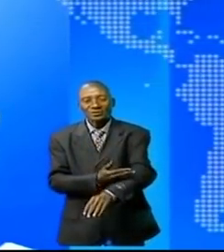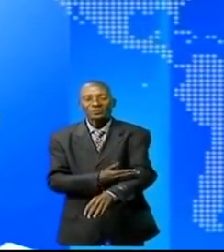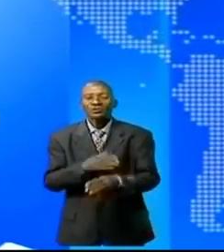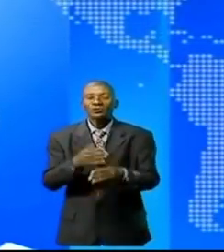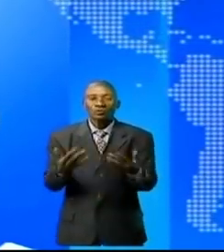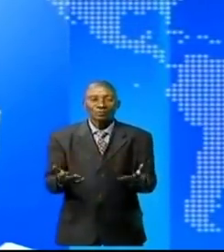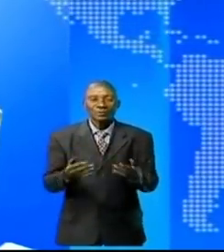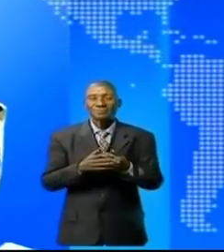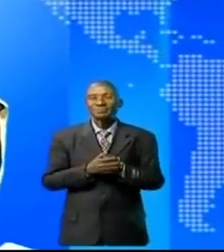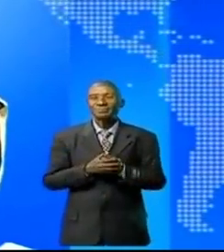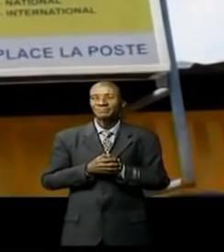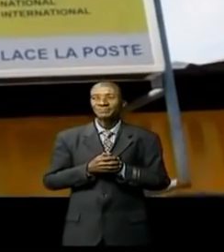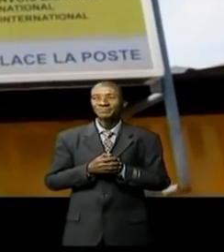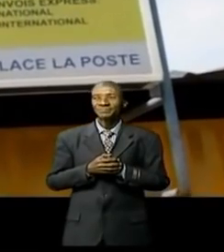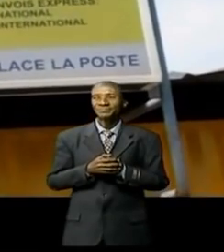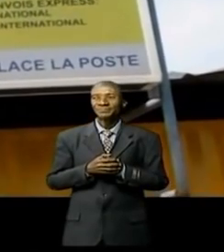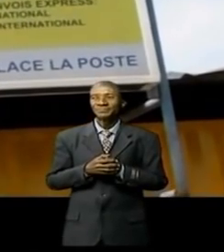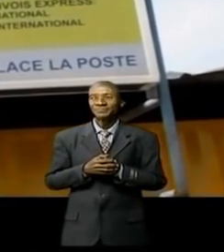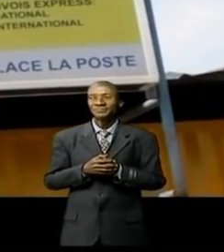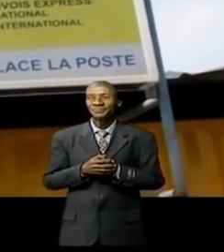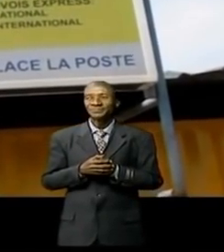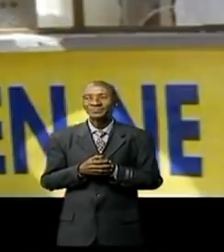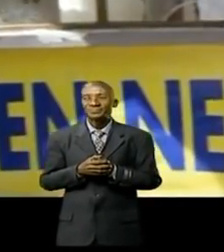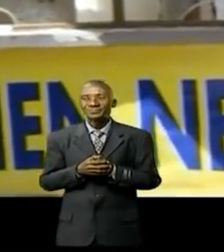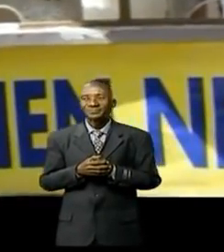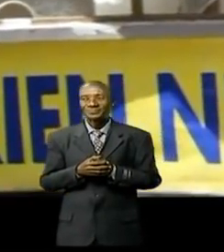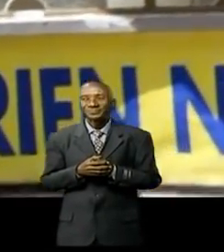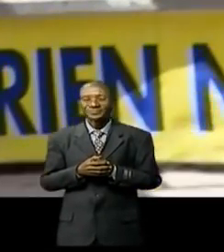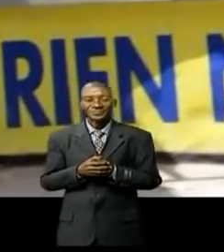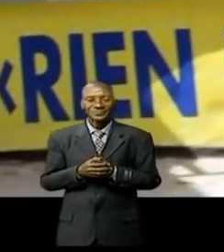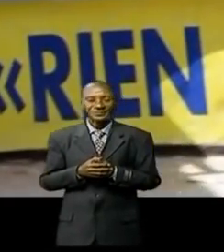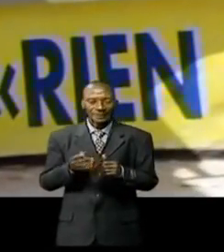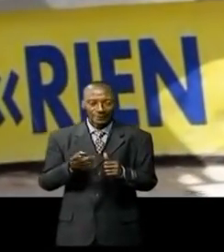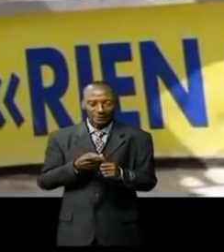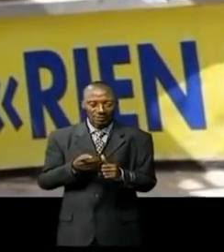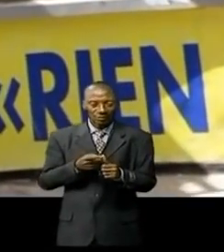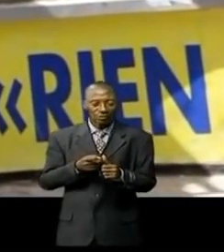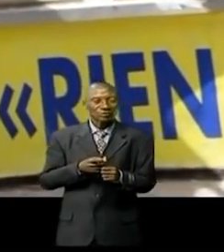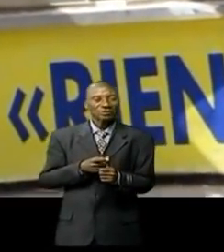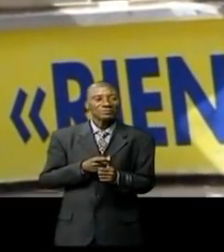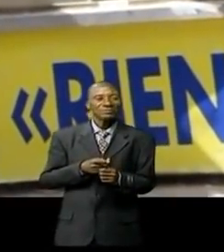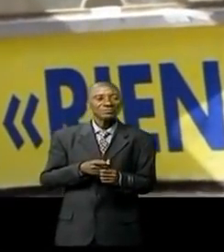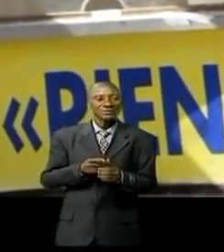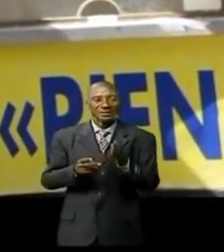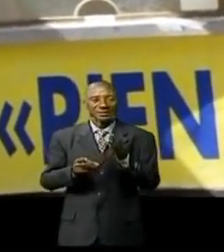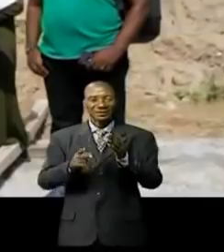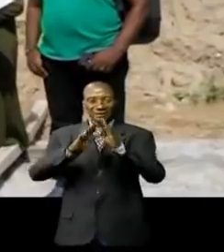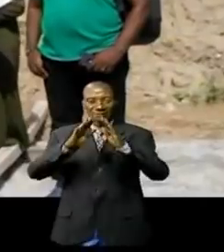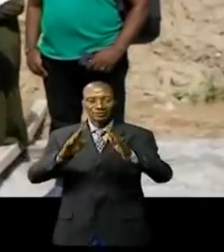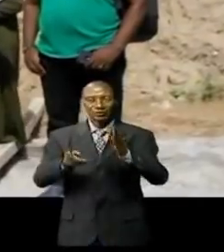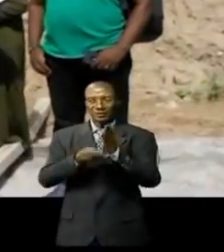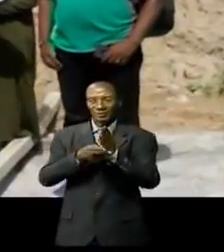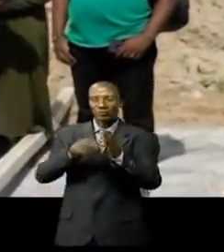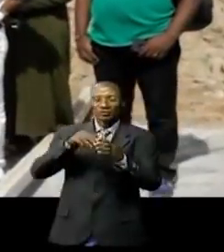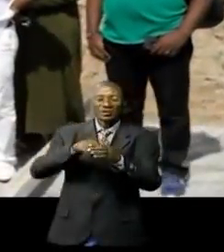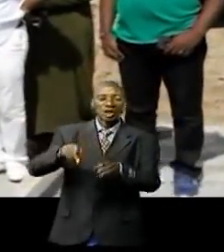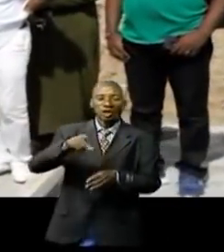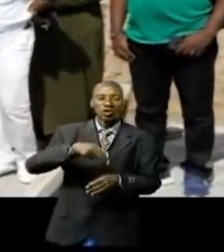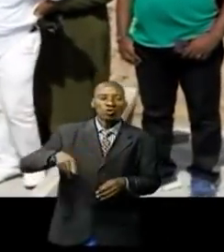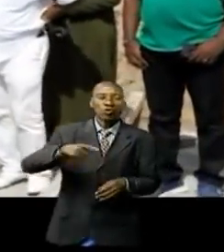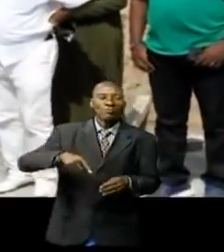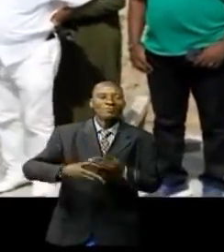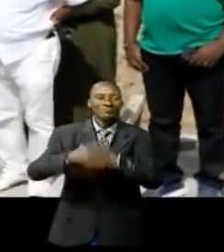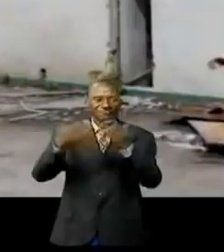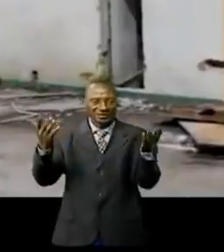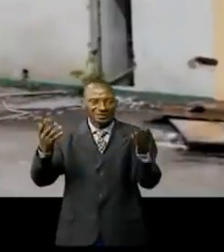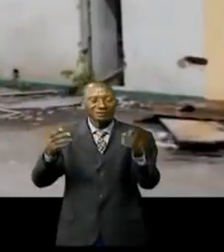vendue. Didier Moussetti s'est rendu tout d'abord à la concession Codeco située dans la commune de la Gombe. Ce bâtiment attend